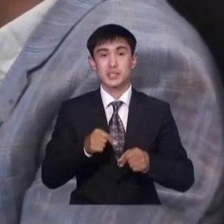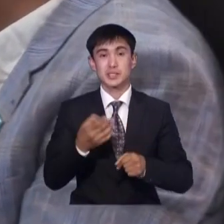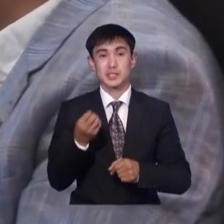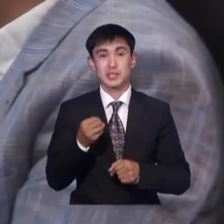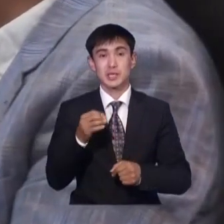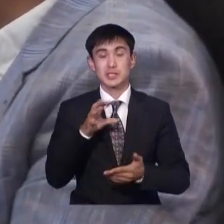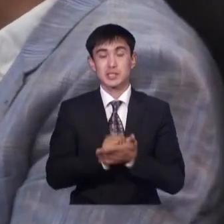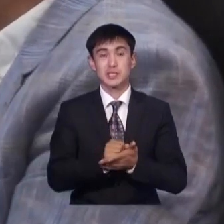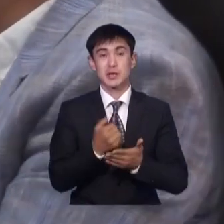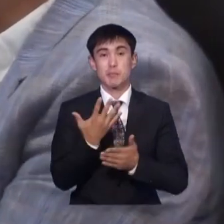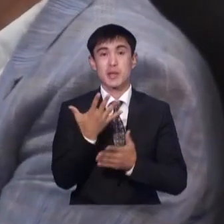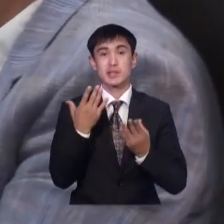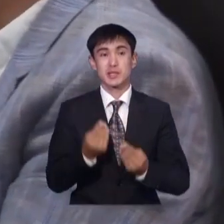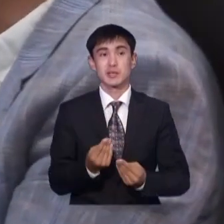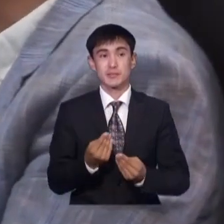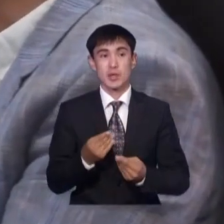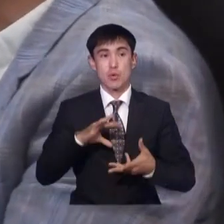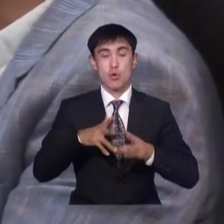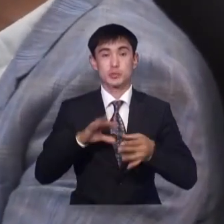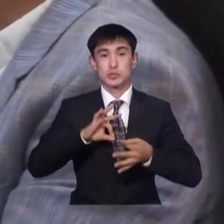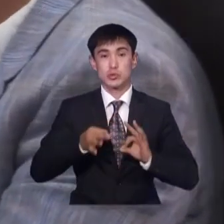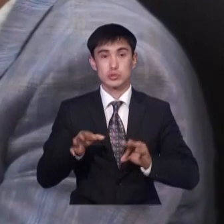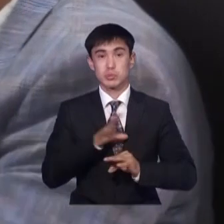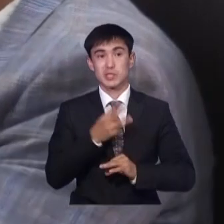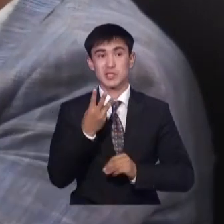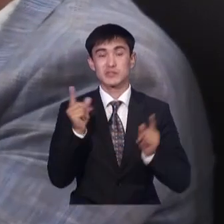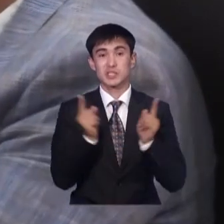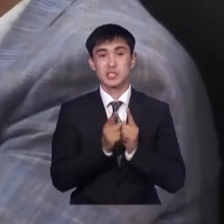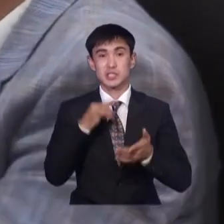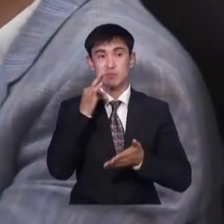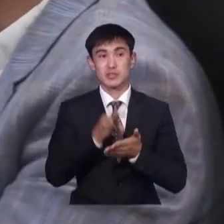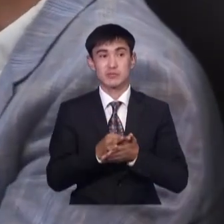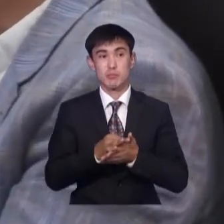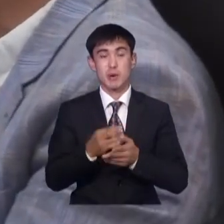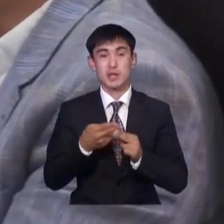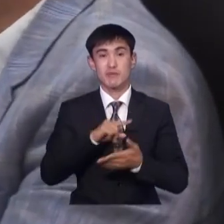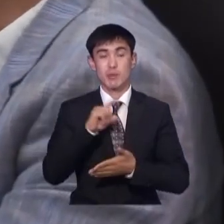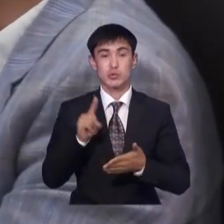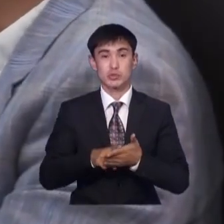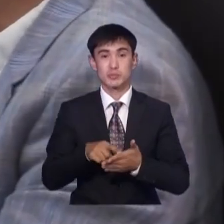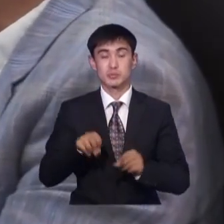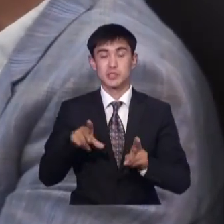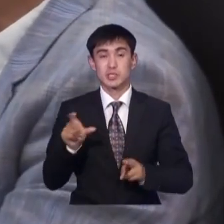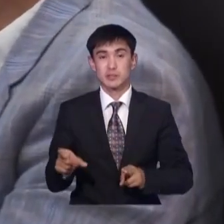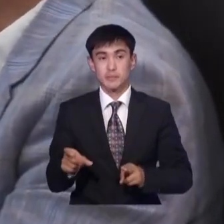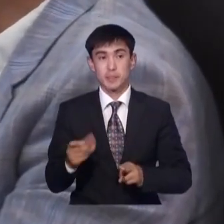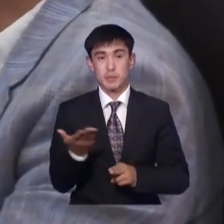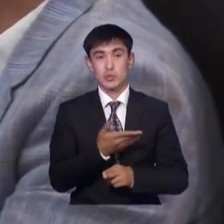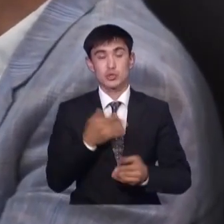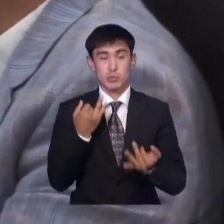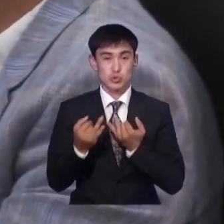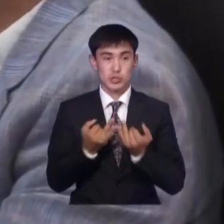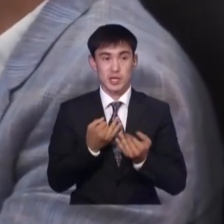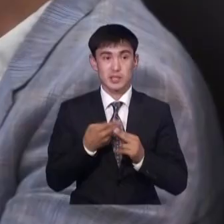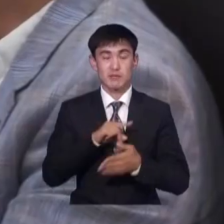тогда заняла порядка 5 дней. В общей сложности было 3 встречи с ответственными по этим вопросам чиновниками. Мы тоже